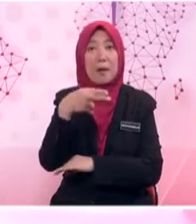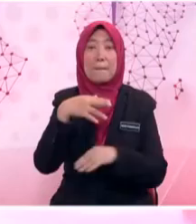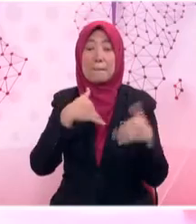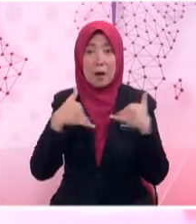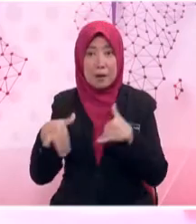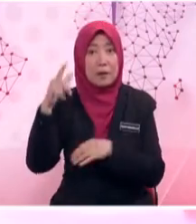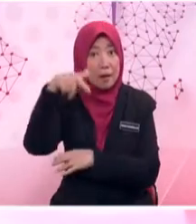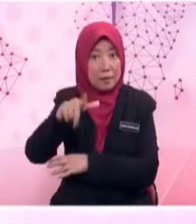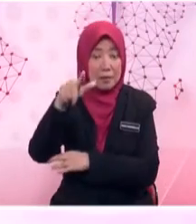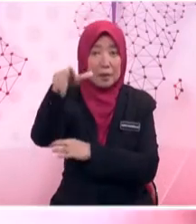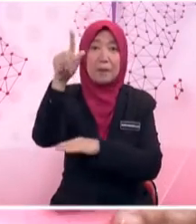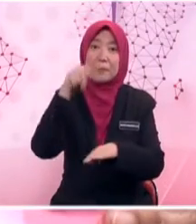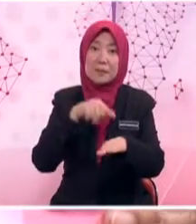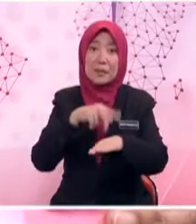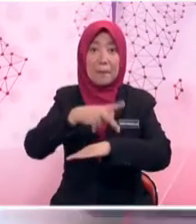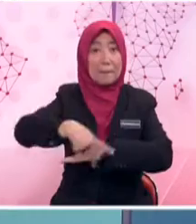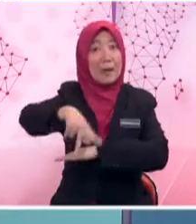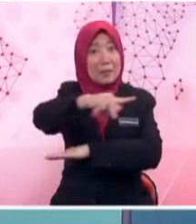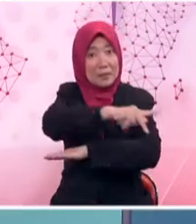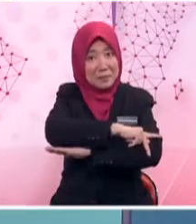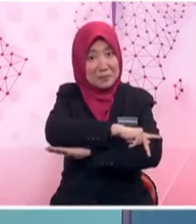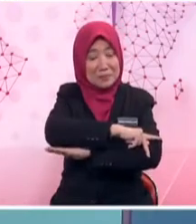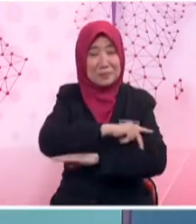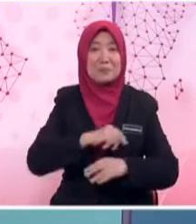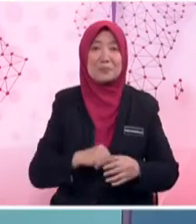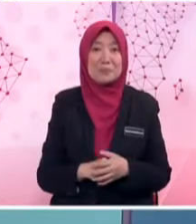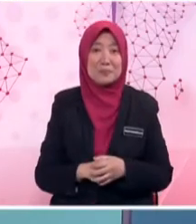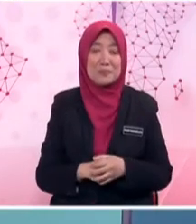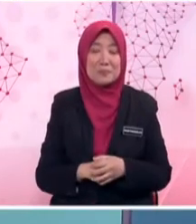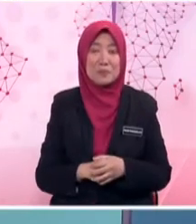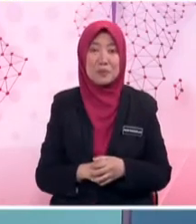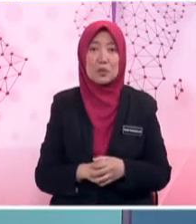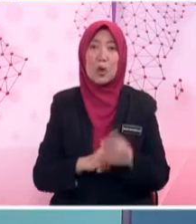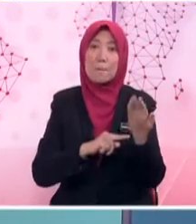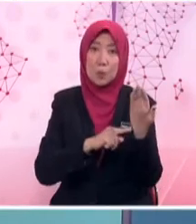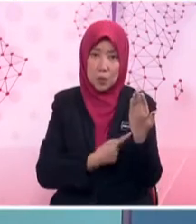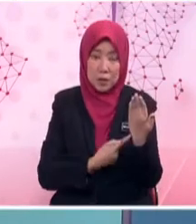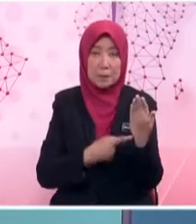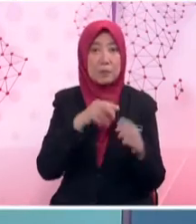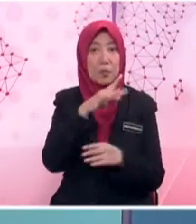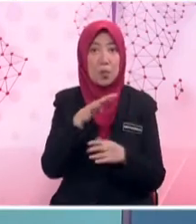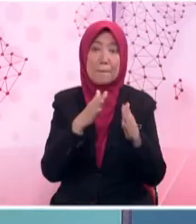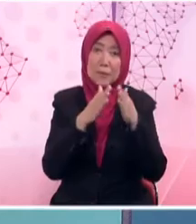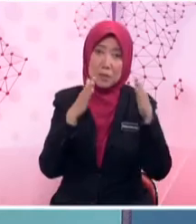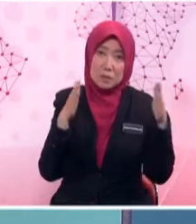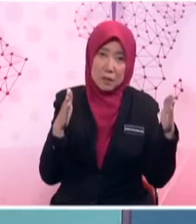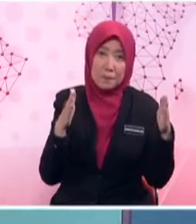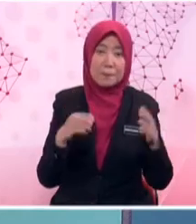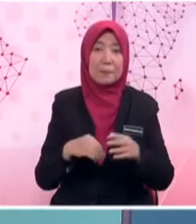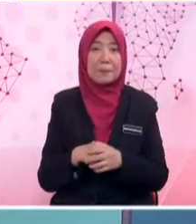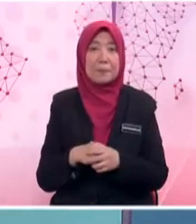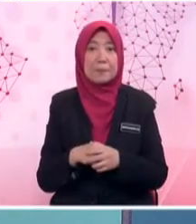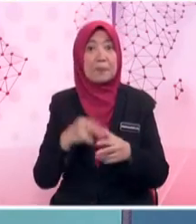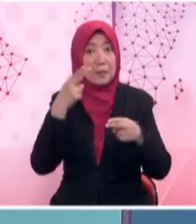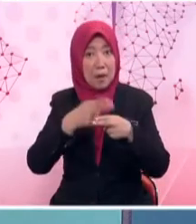di padang. Itu dia. Maksudnya mula mesti huruf besar. Betul. Nama murid huruf besar, tak semestinya